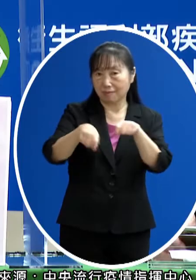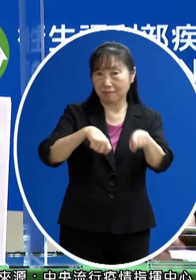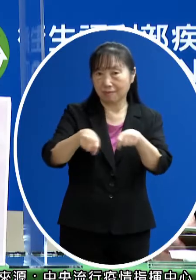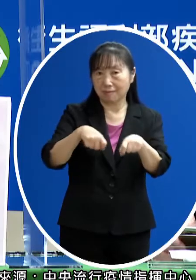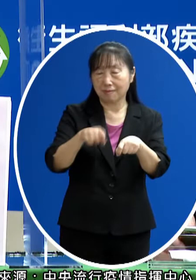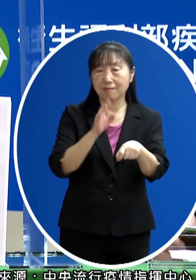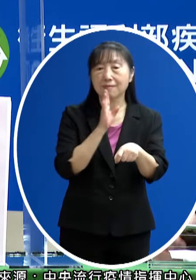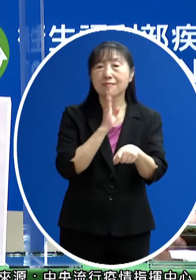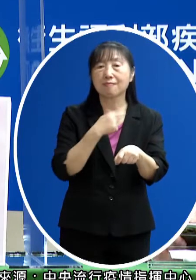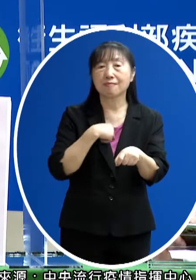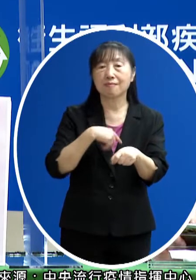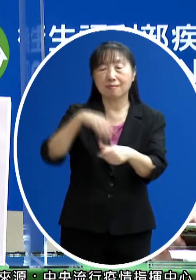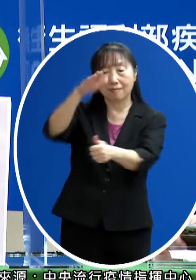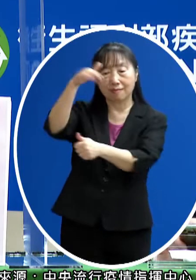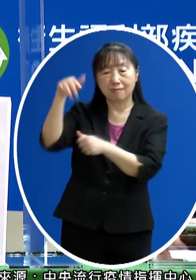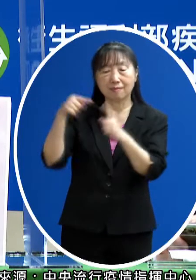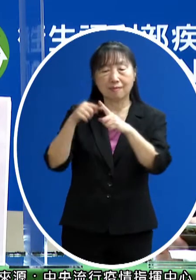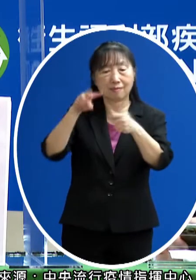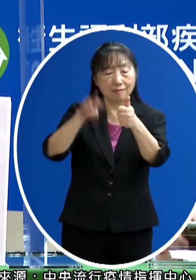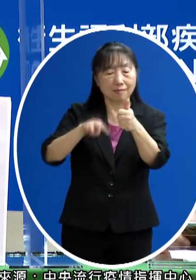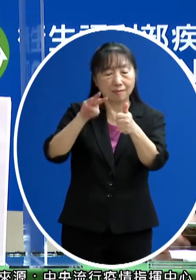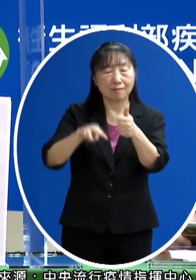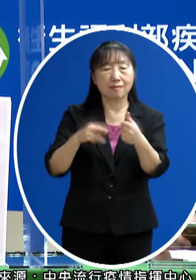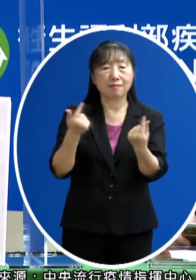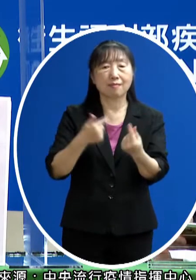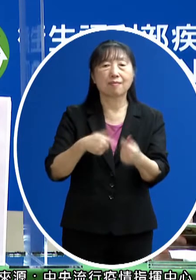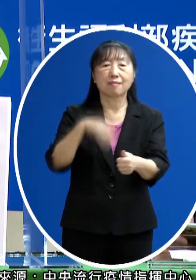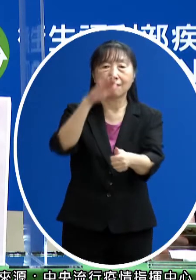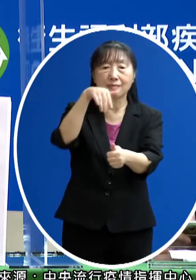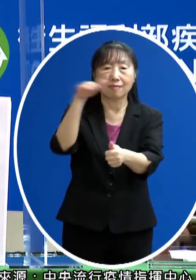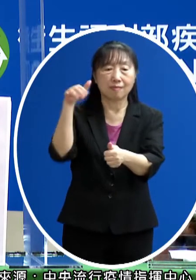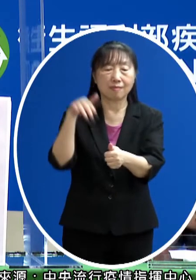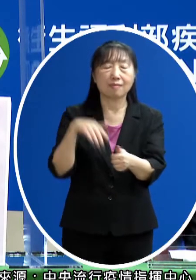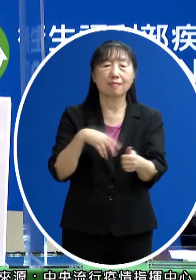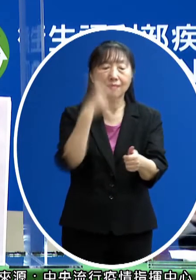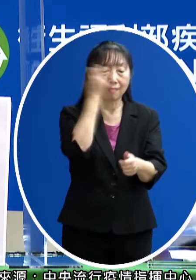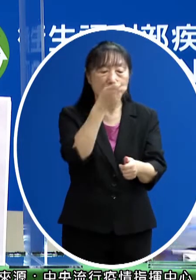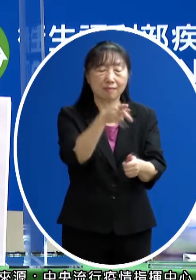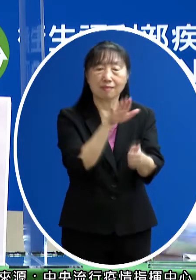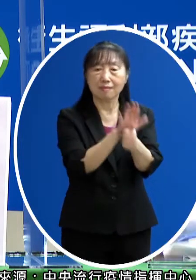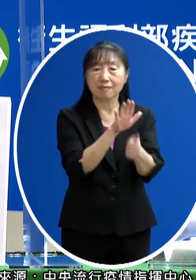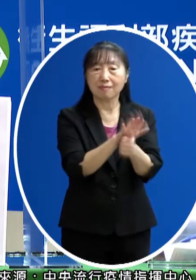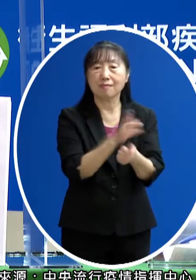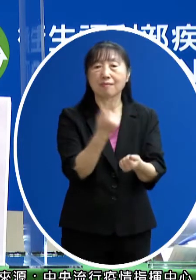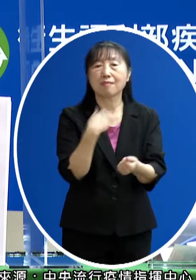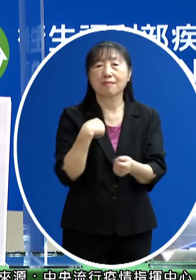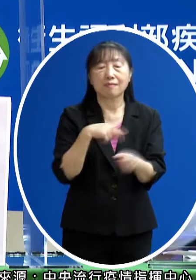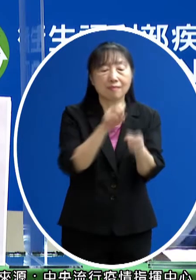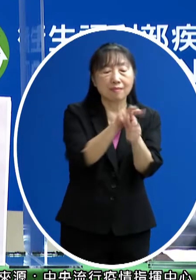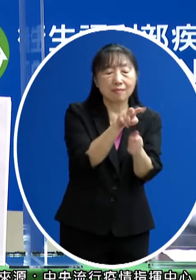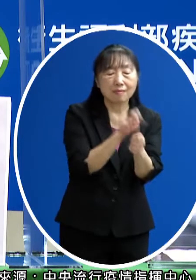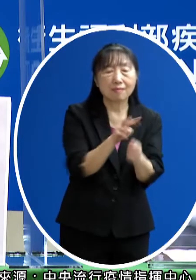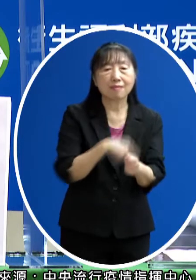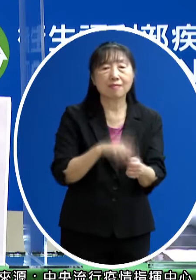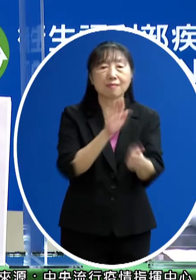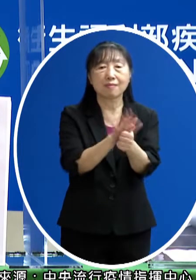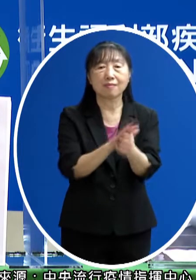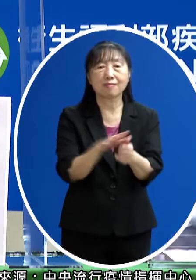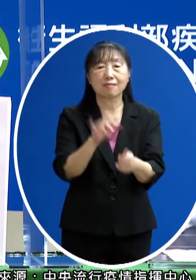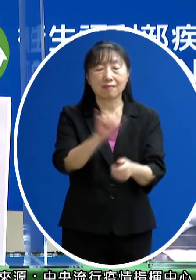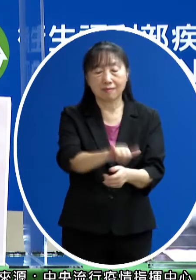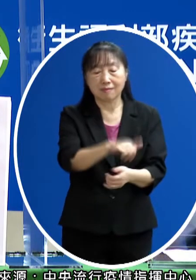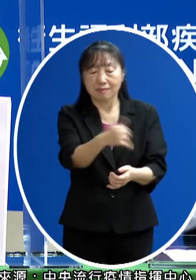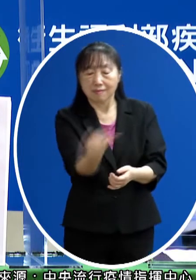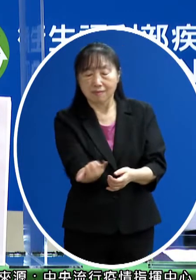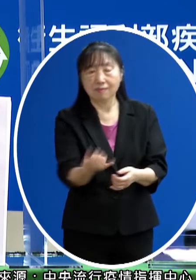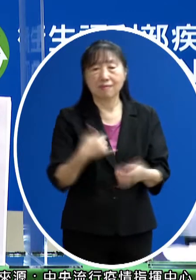个。 由于本土疫情居高不下，医疗量能持续吃紧，为了纾解护理人员的压力，指挥中心宣布即日起